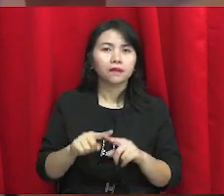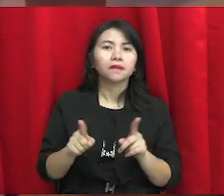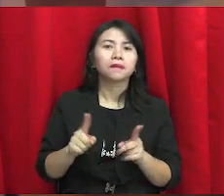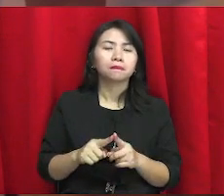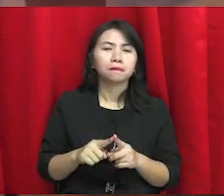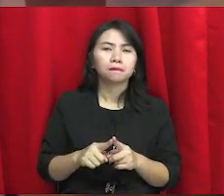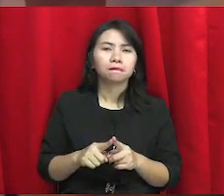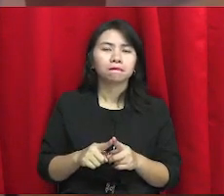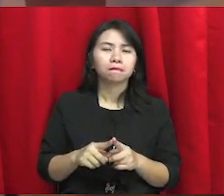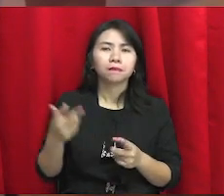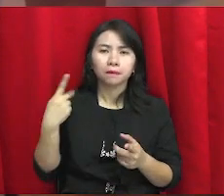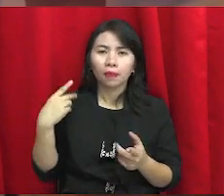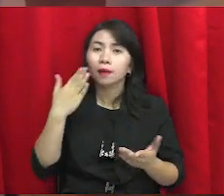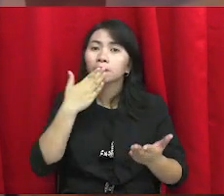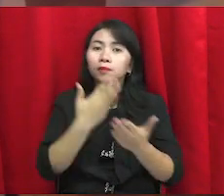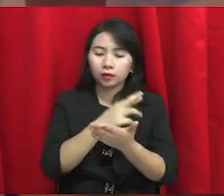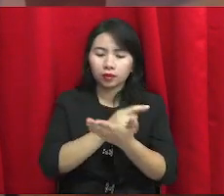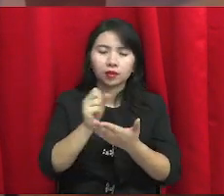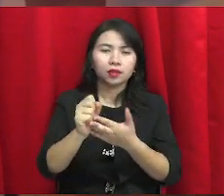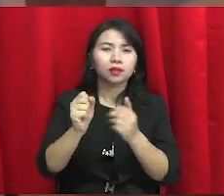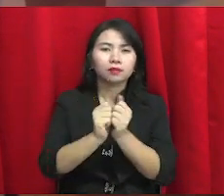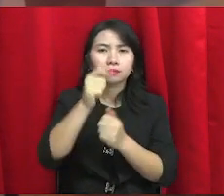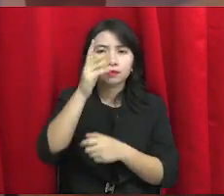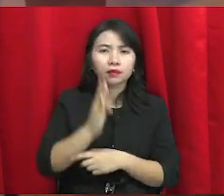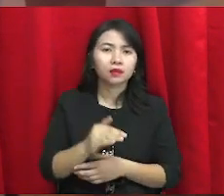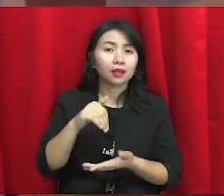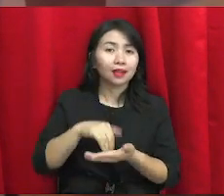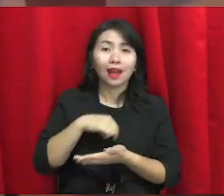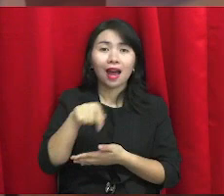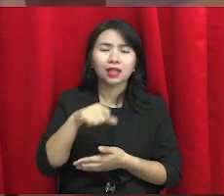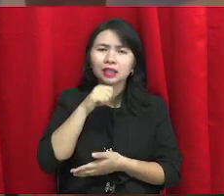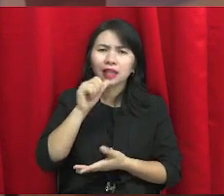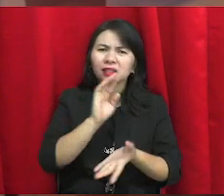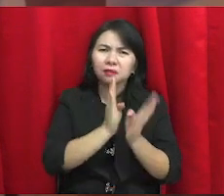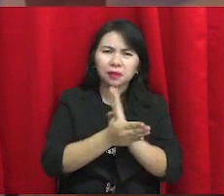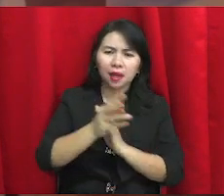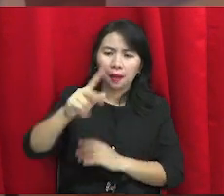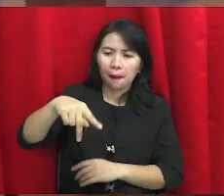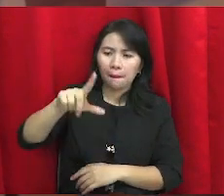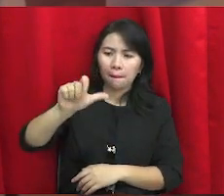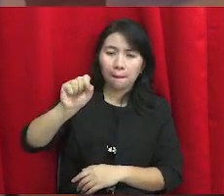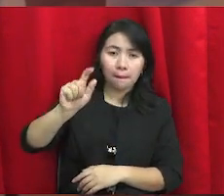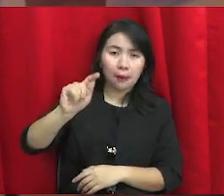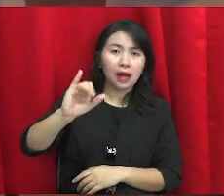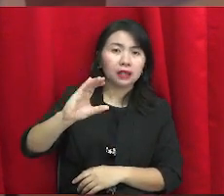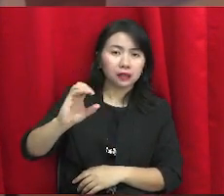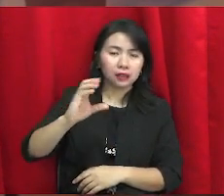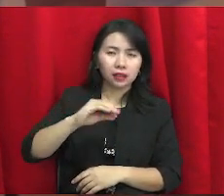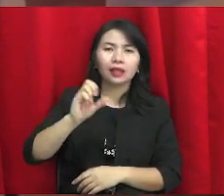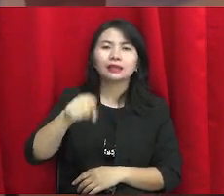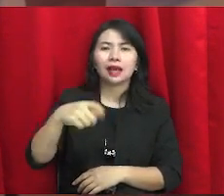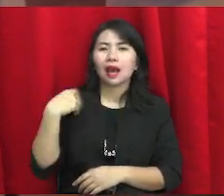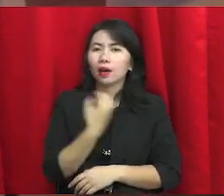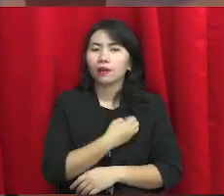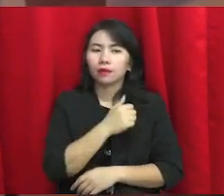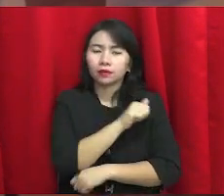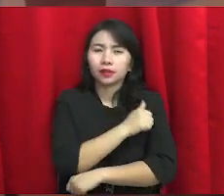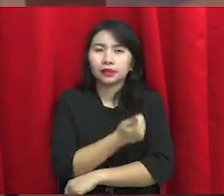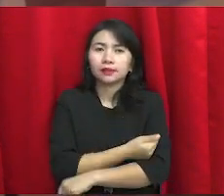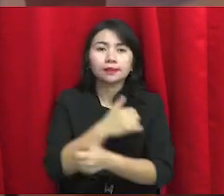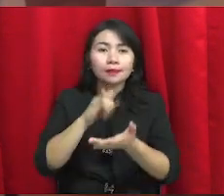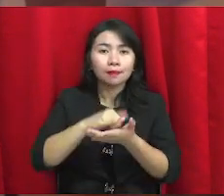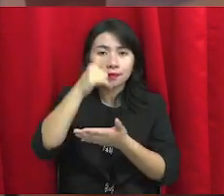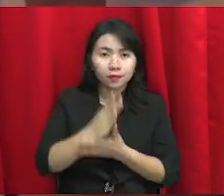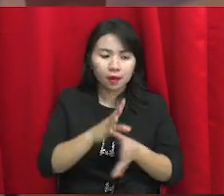na relasyon sa Panginoon, hindi tayo maging plastic doon sa pastor natin na authority na nilagay ng Panginoon